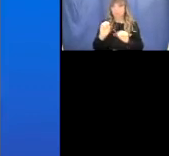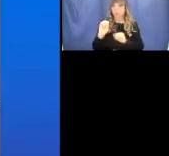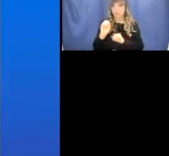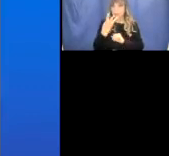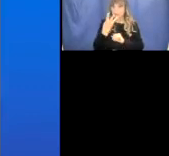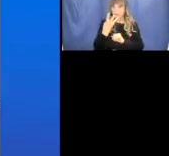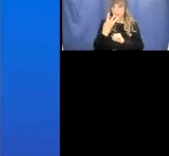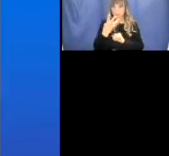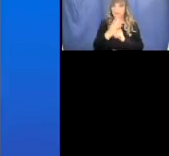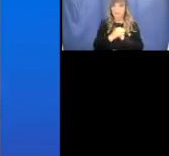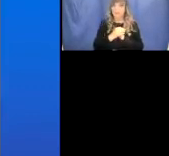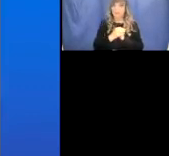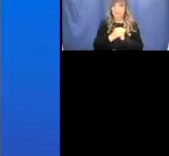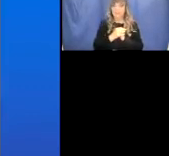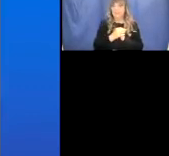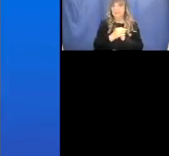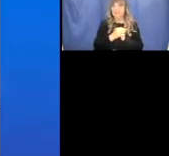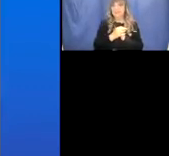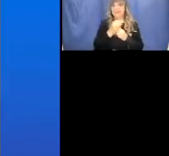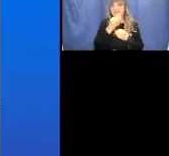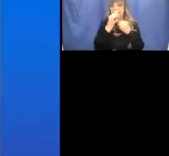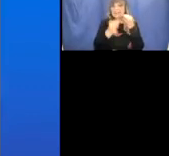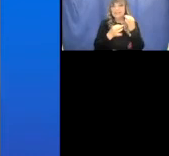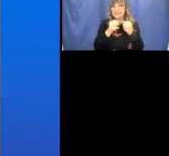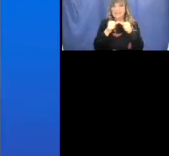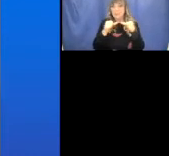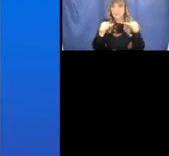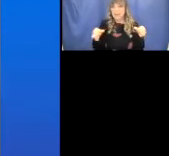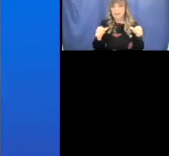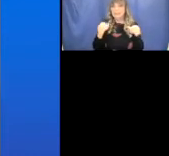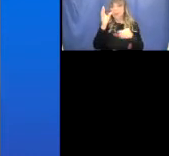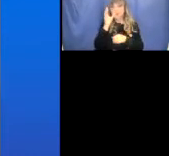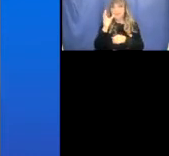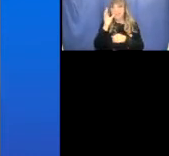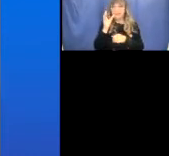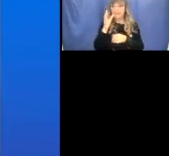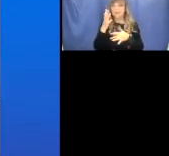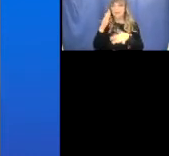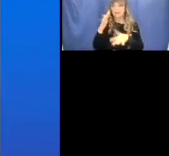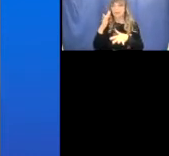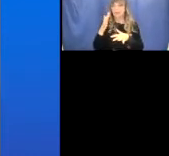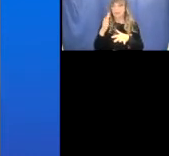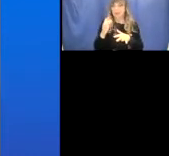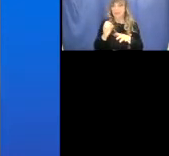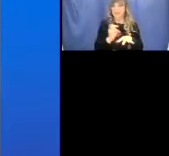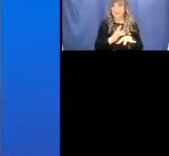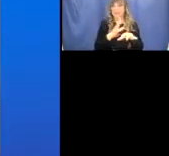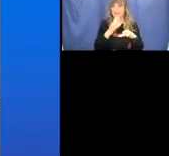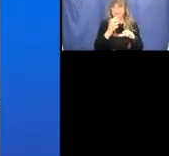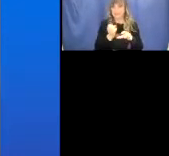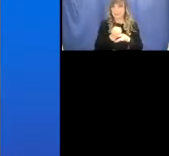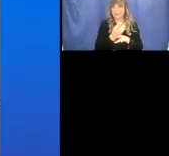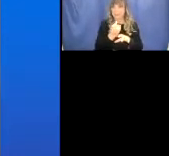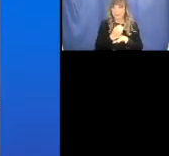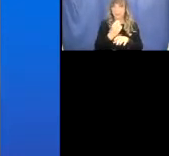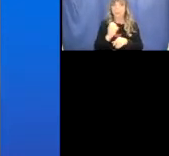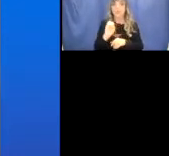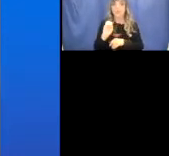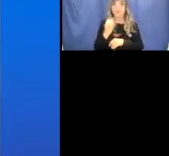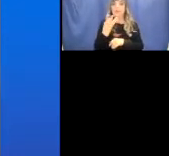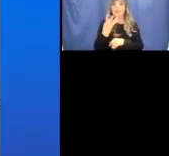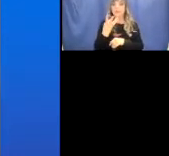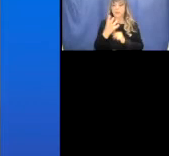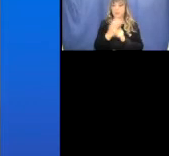chiaramente descritti sulla base delle osservazioni fatte sui cristalli naturali sono 14 che